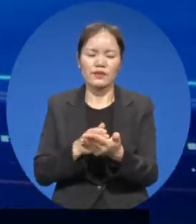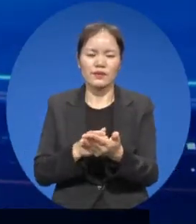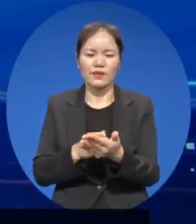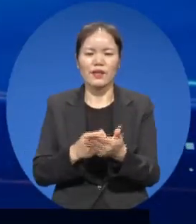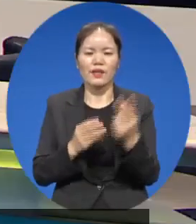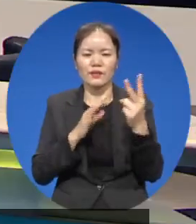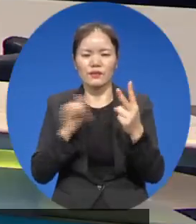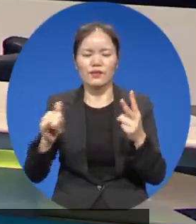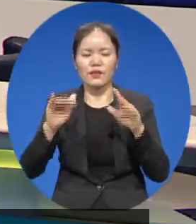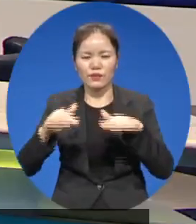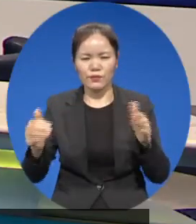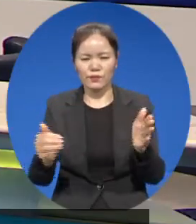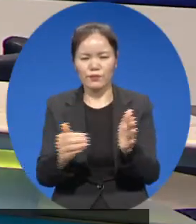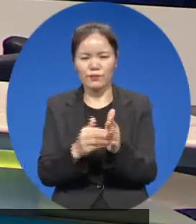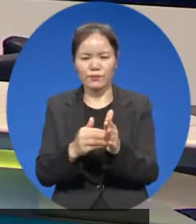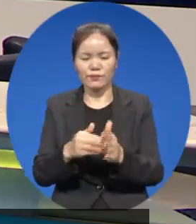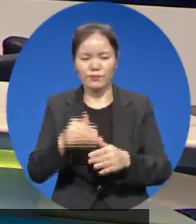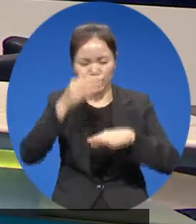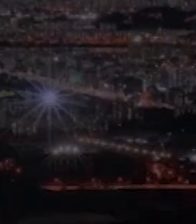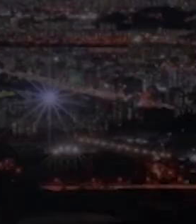마무리하겠습니다 고맙습니다